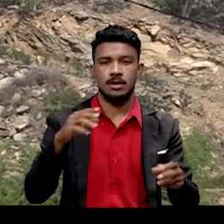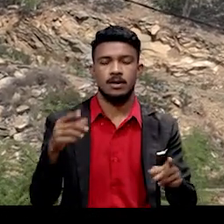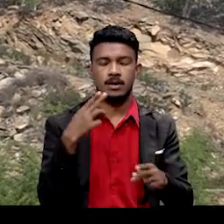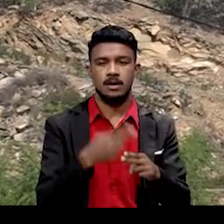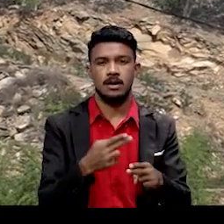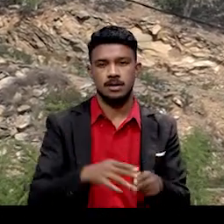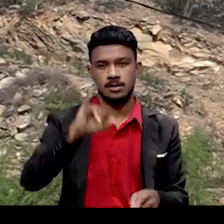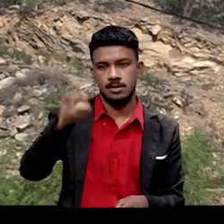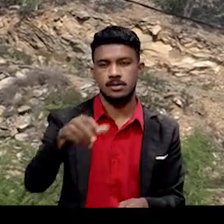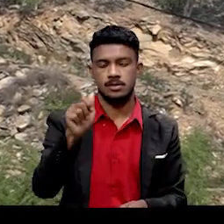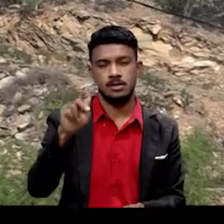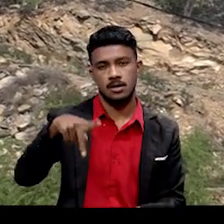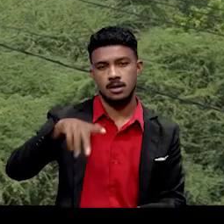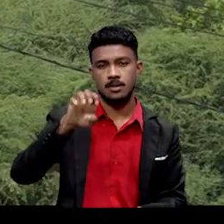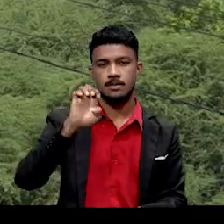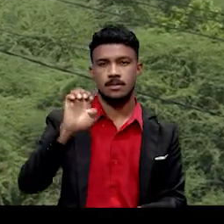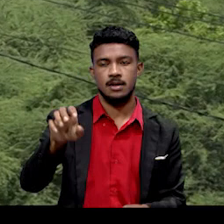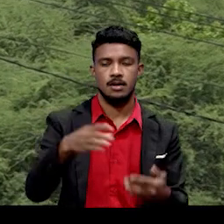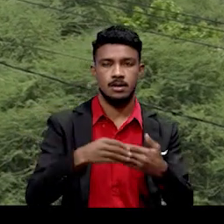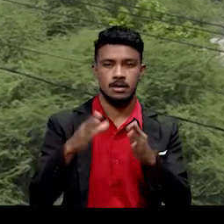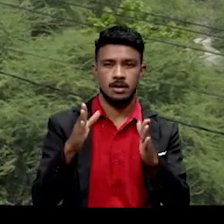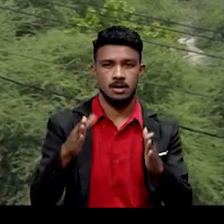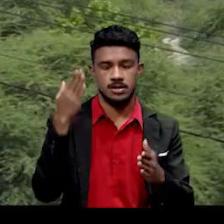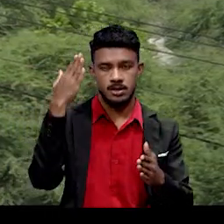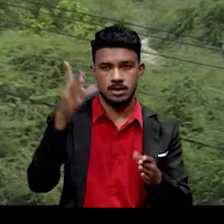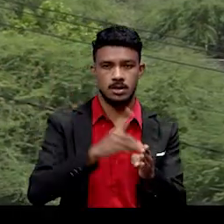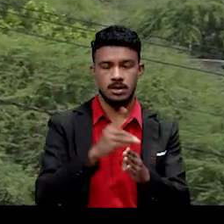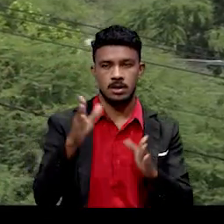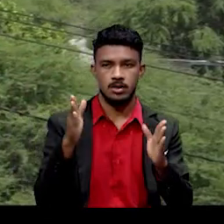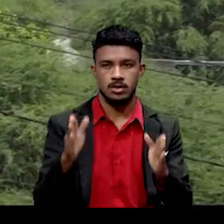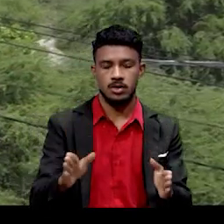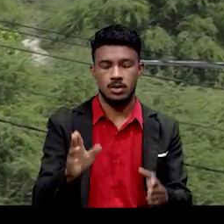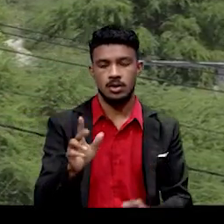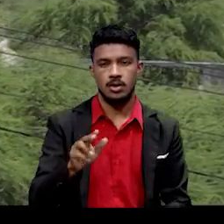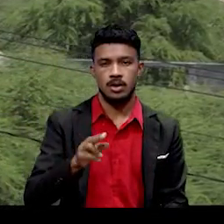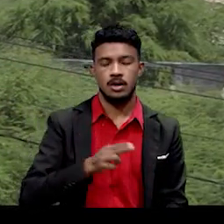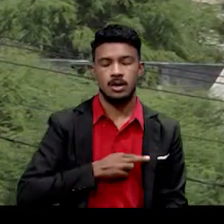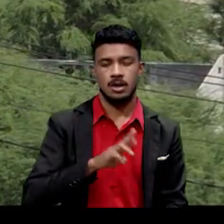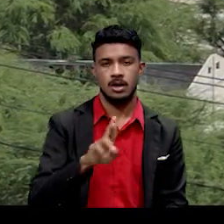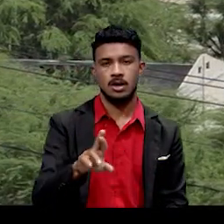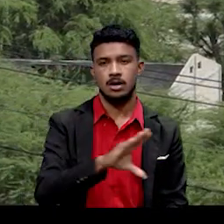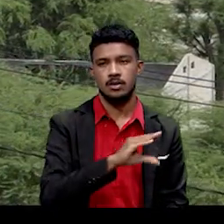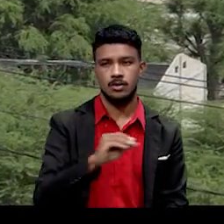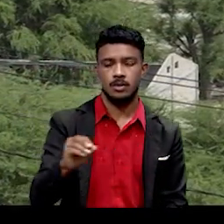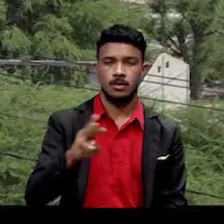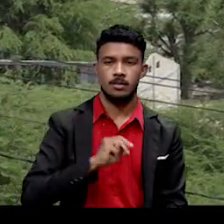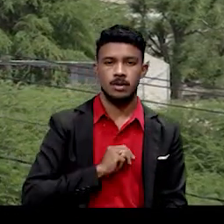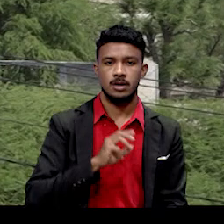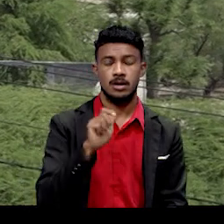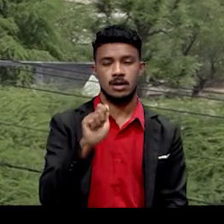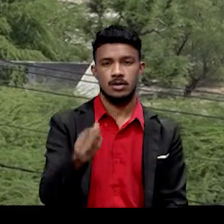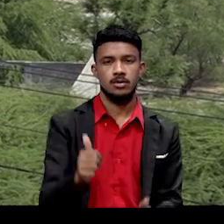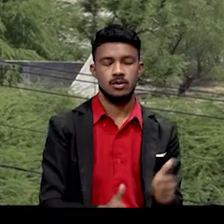Konsu. Nunemos liderança local iha area hera no meti out, lakoi halo komentari ruma, tamba tuir